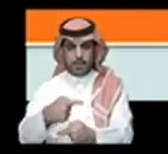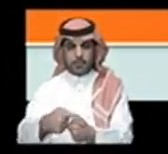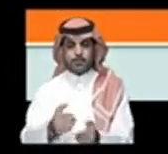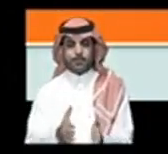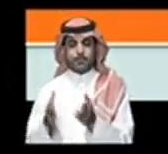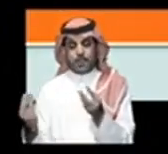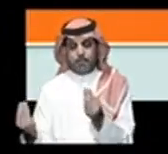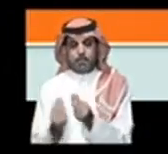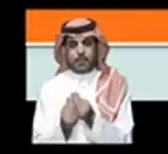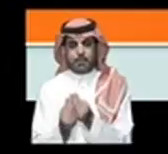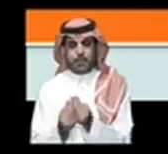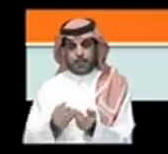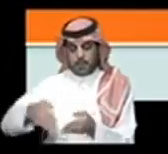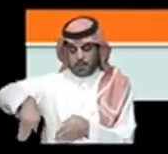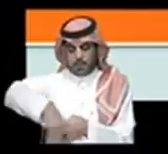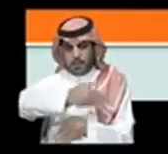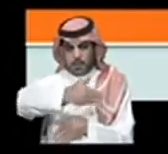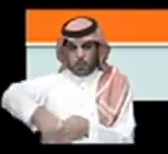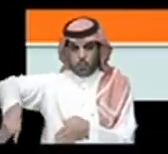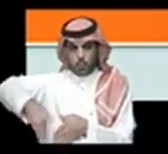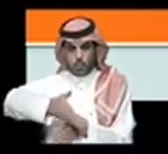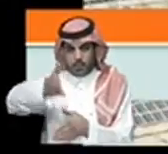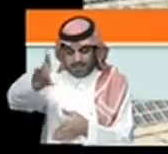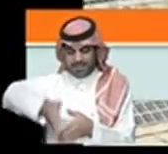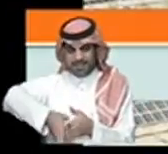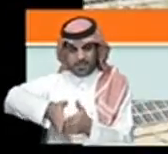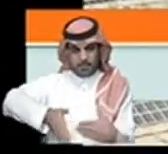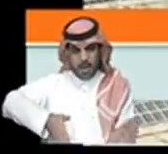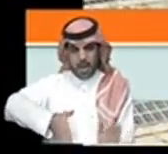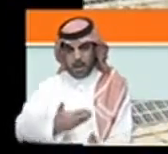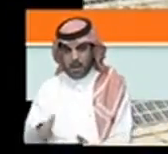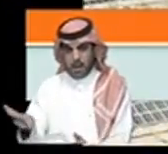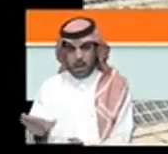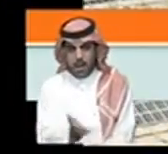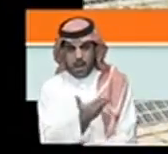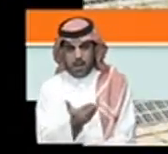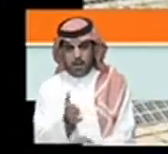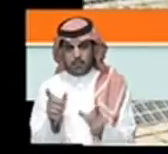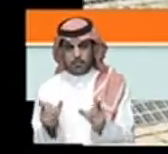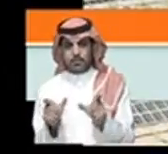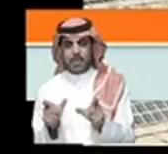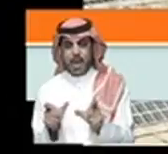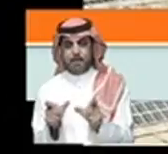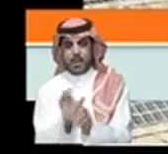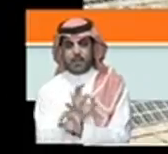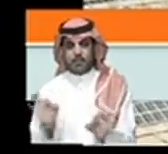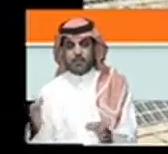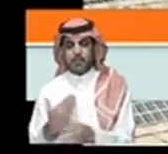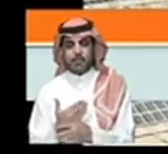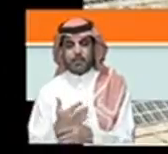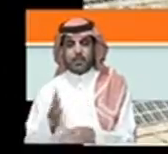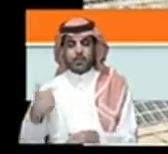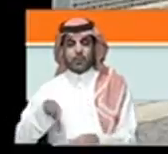برفقتكم خطا عسكري لترسيم الحدود الى الشطر الشمالي من المنطقه الامنيه المشتركه التي يقوم